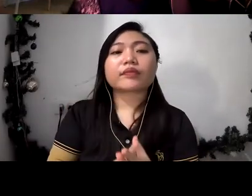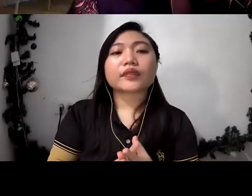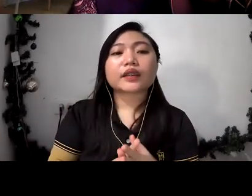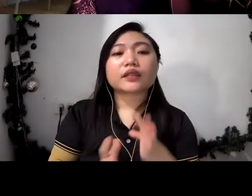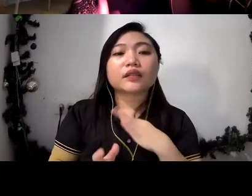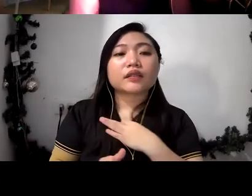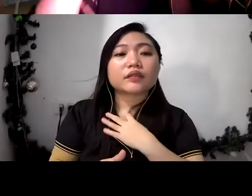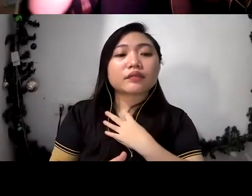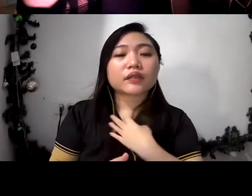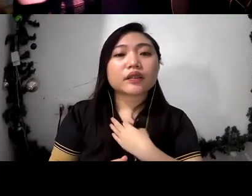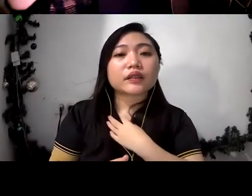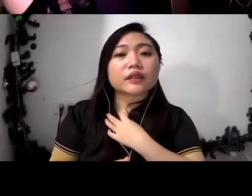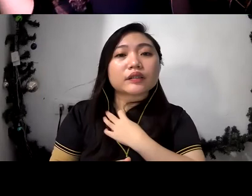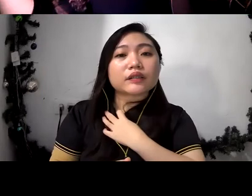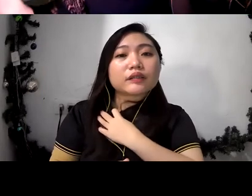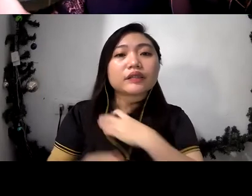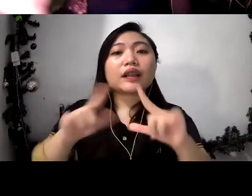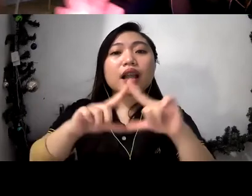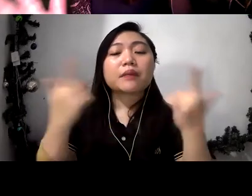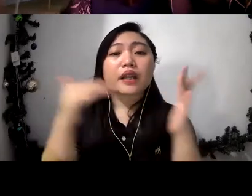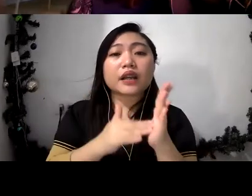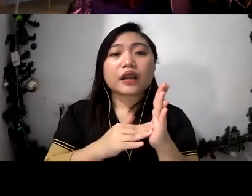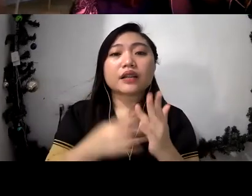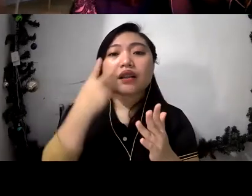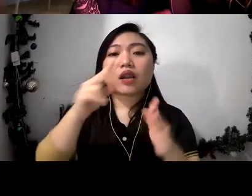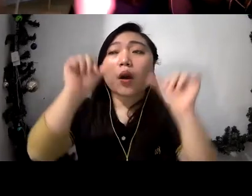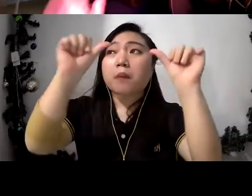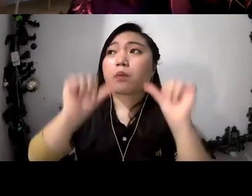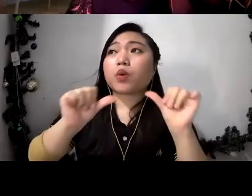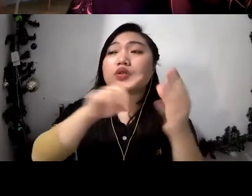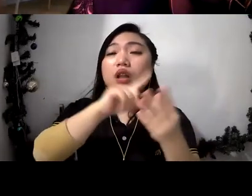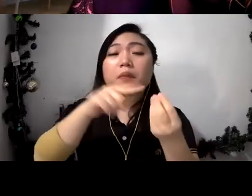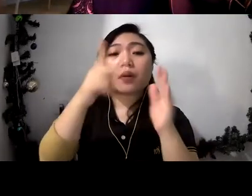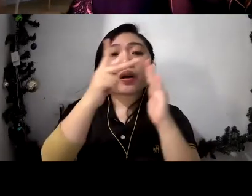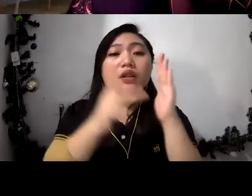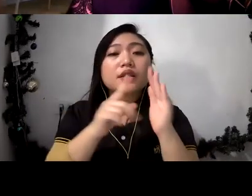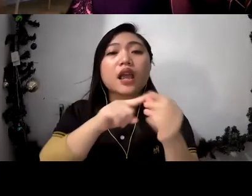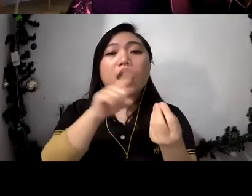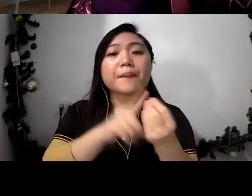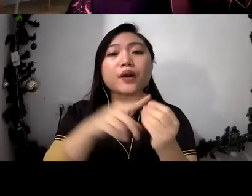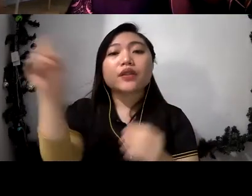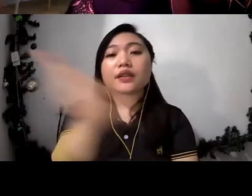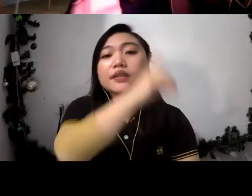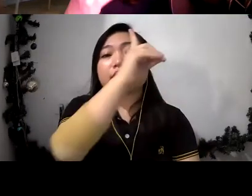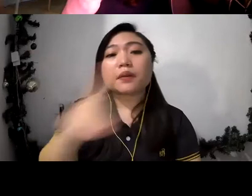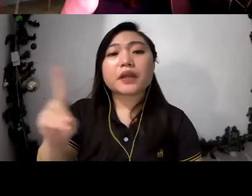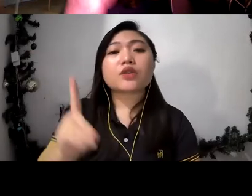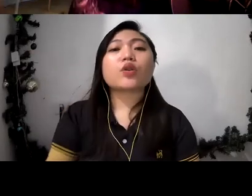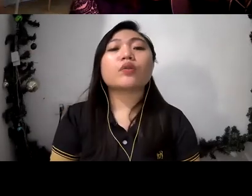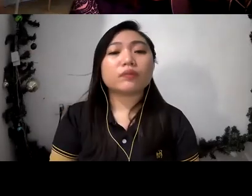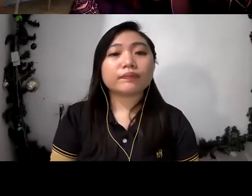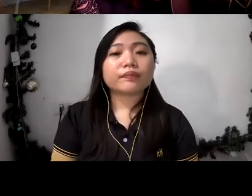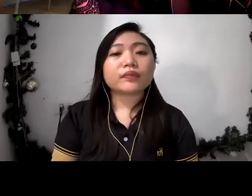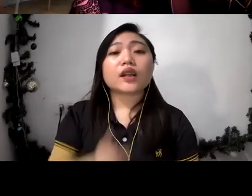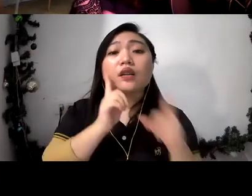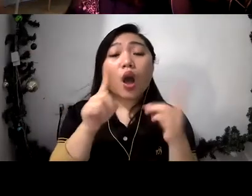baka pwede po tayo mag-post ng policies against sexual misconduct, discrimination, ano. So how do we talk